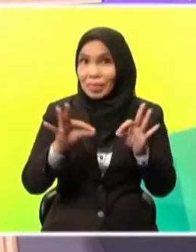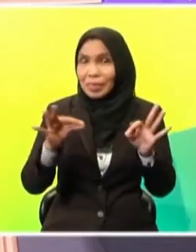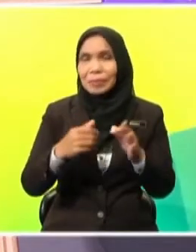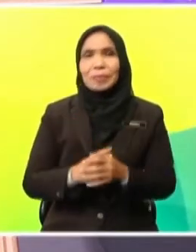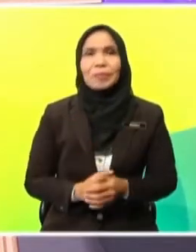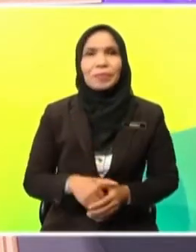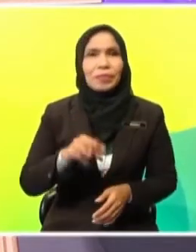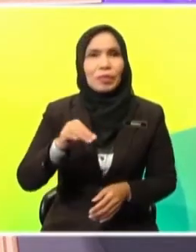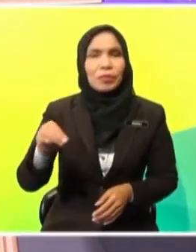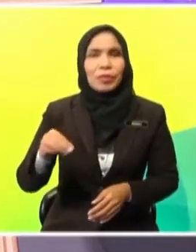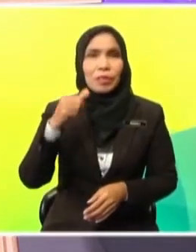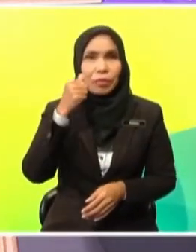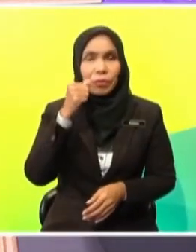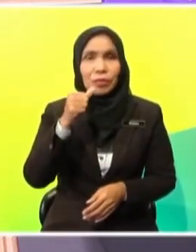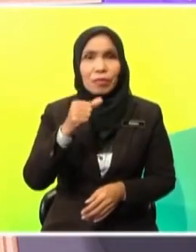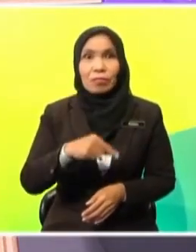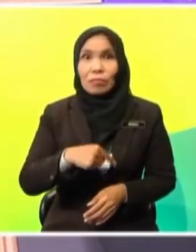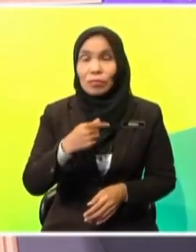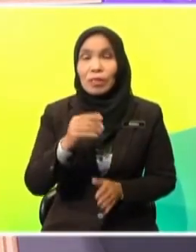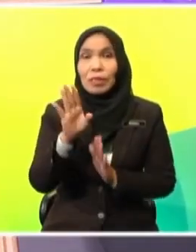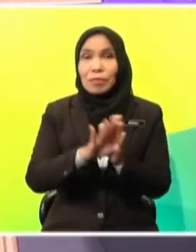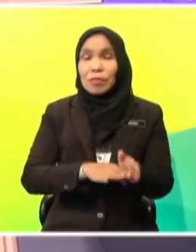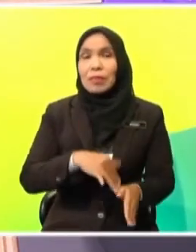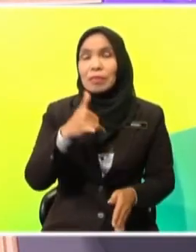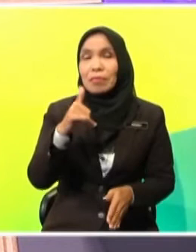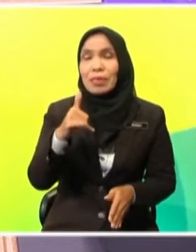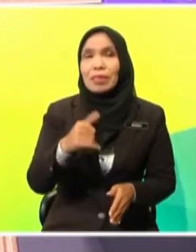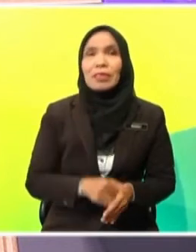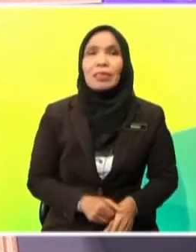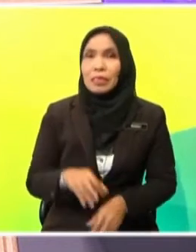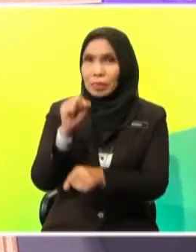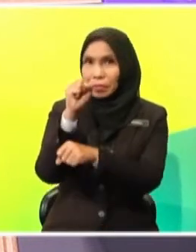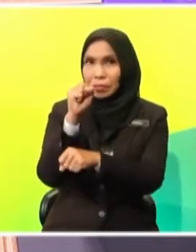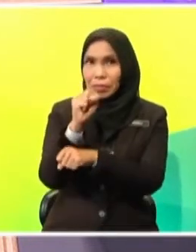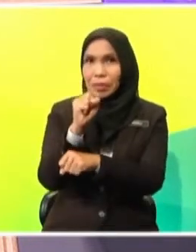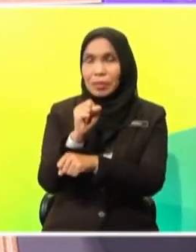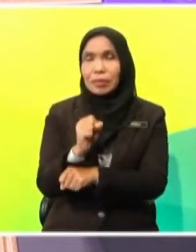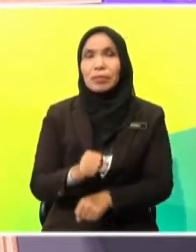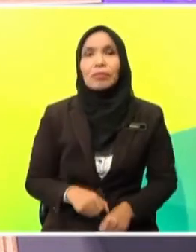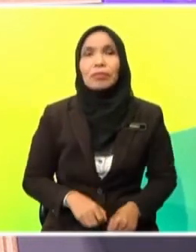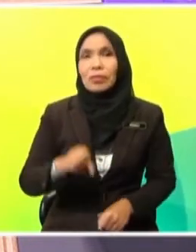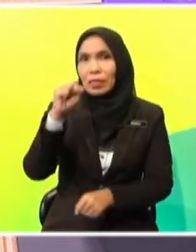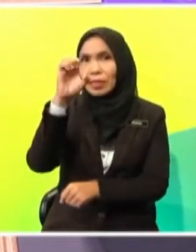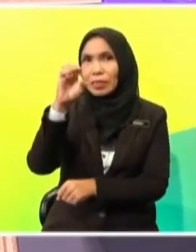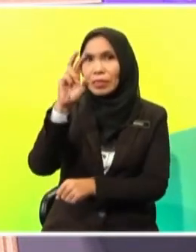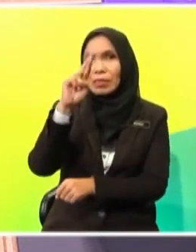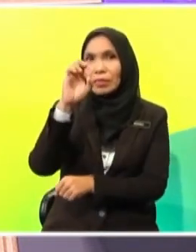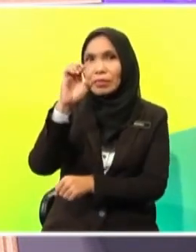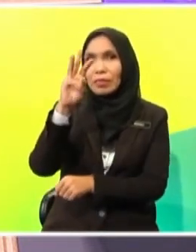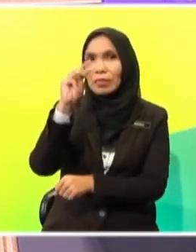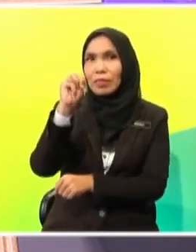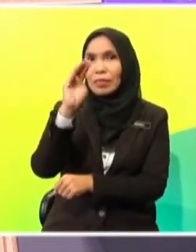gemar bermain permainan batu Seremban Oke murid perempuan gemar bermain permainan